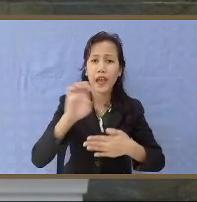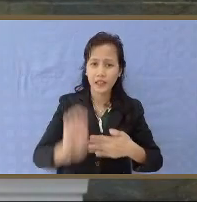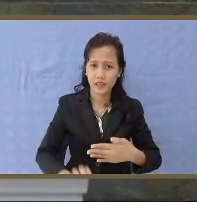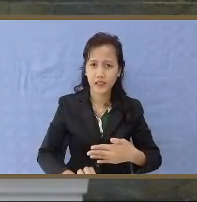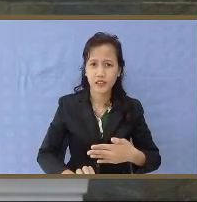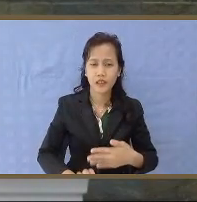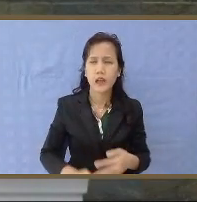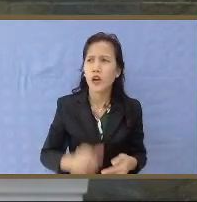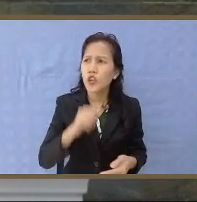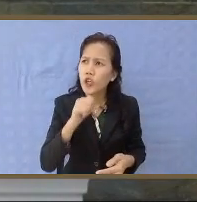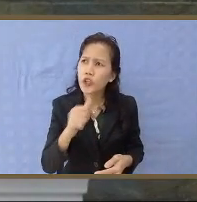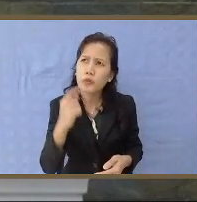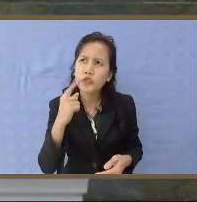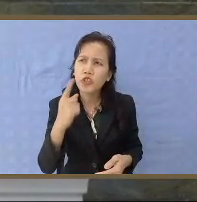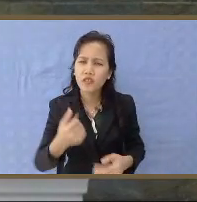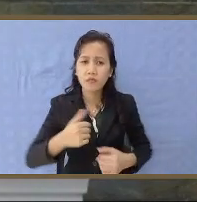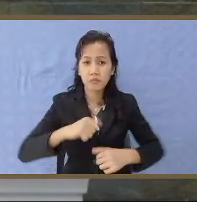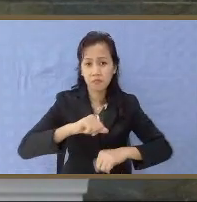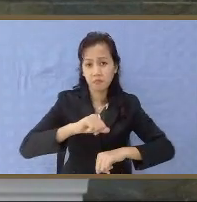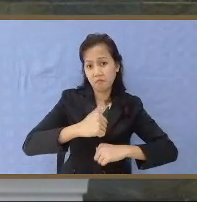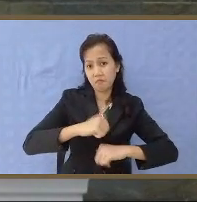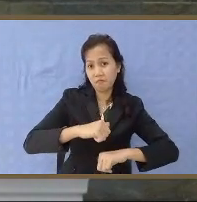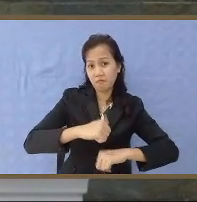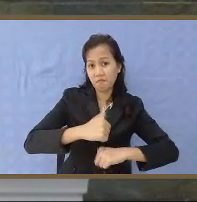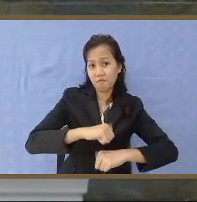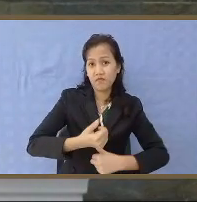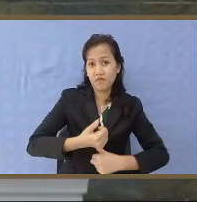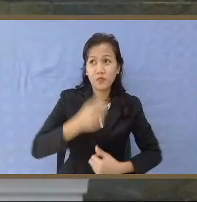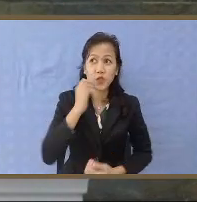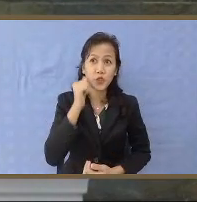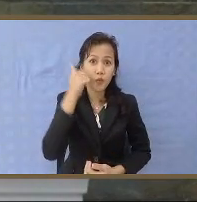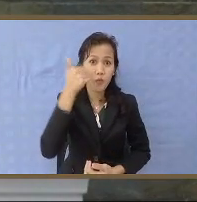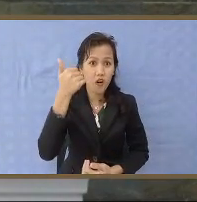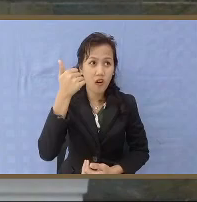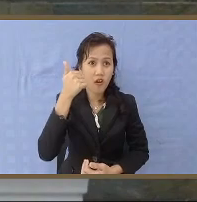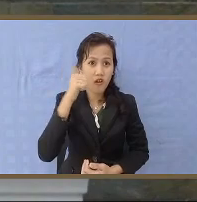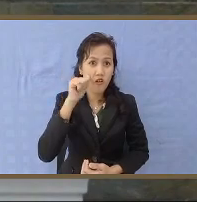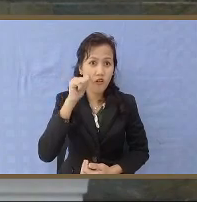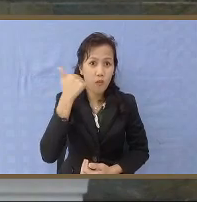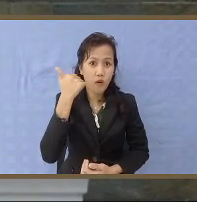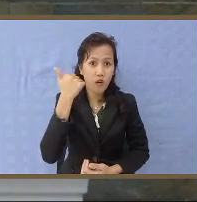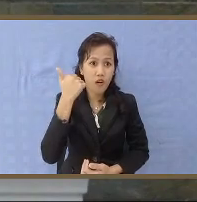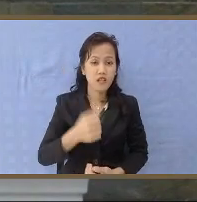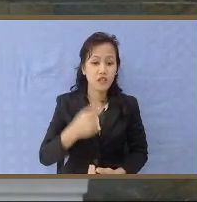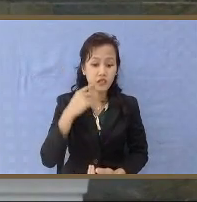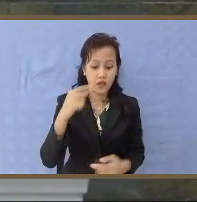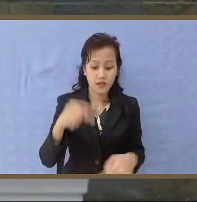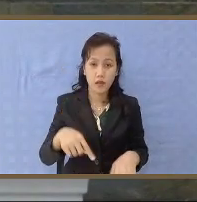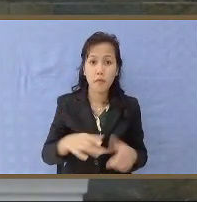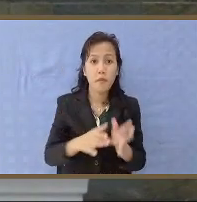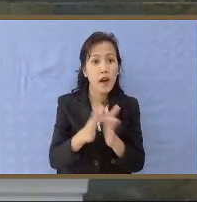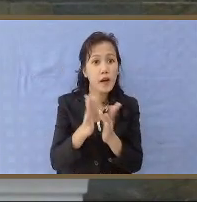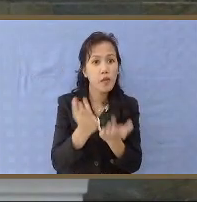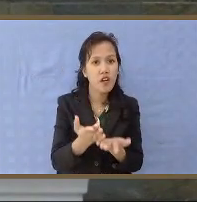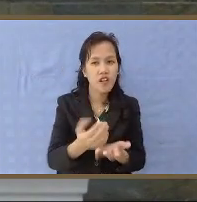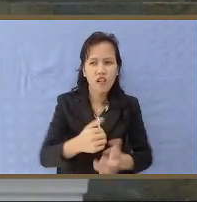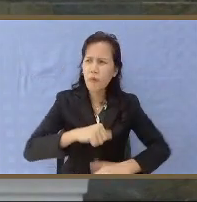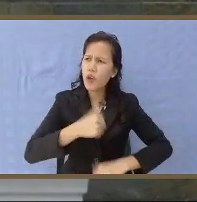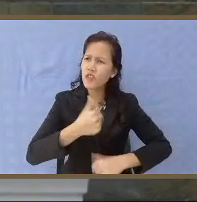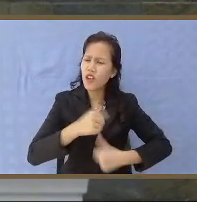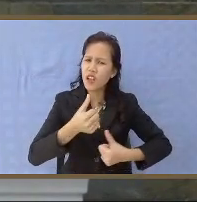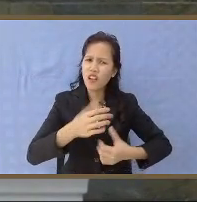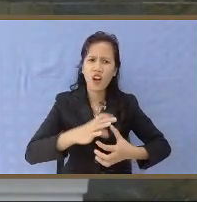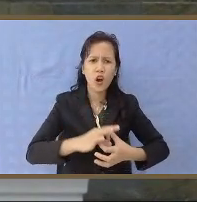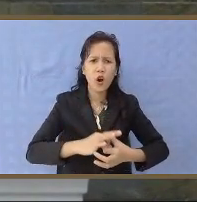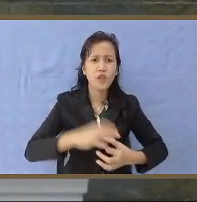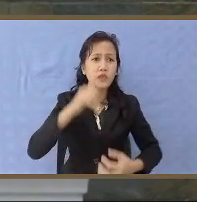Hindi po pwede tayo mag-brag about our tomorrow. Boast not ourselves. Boast not